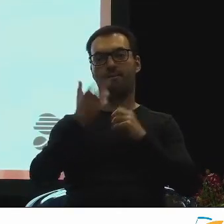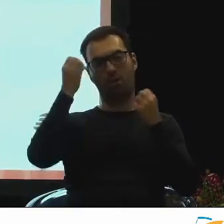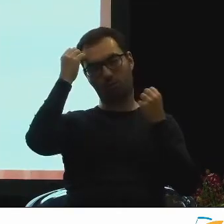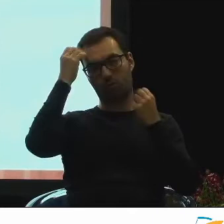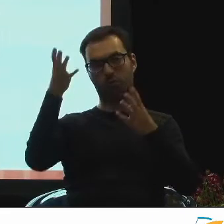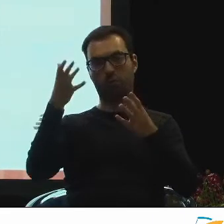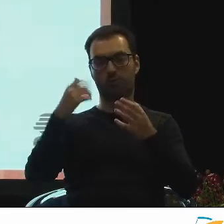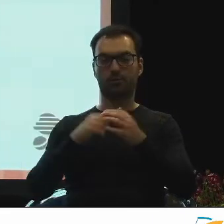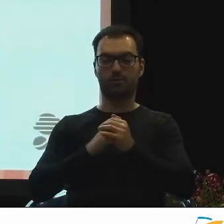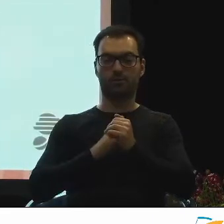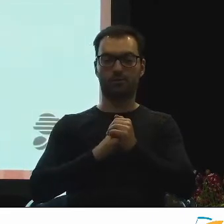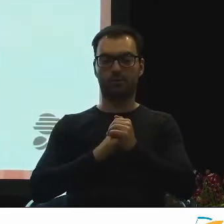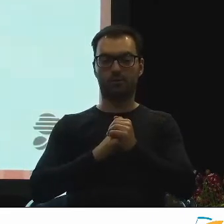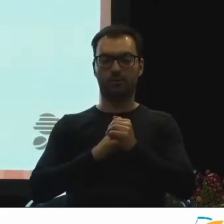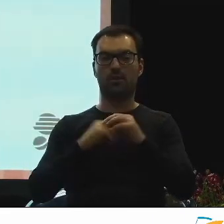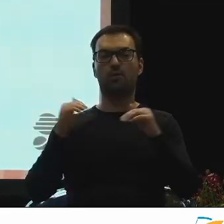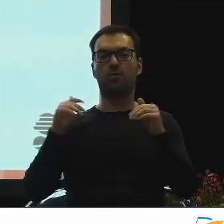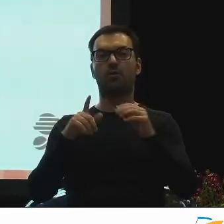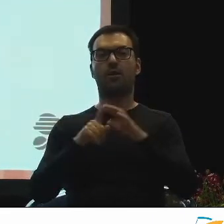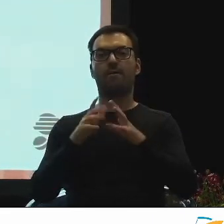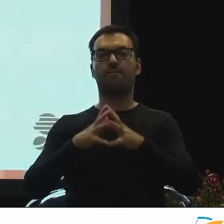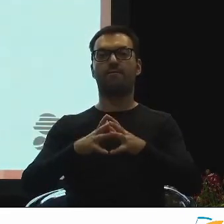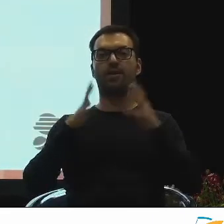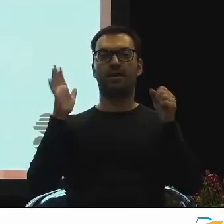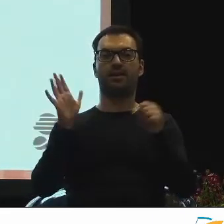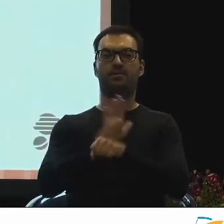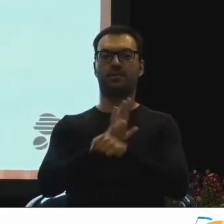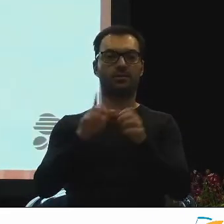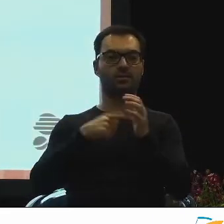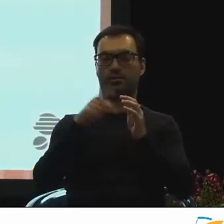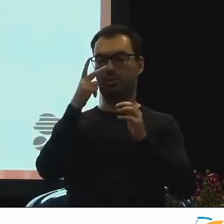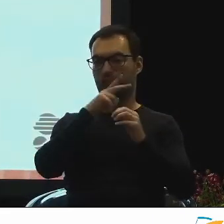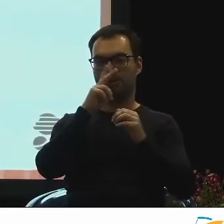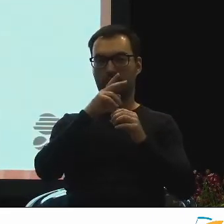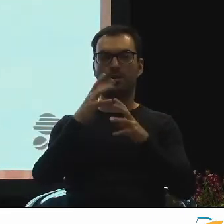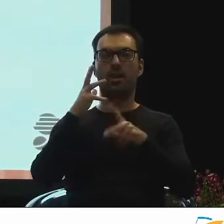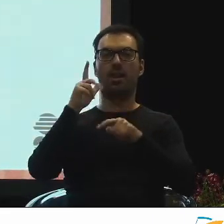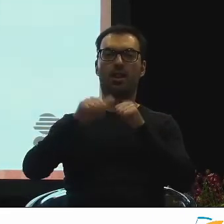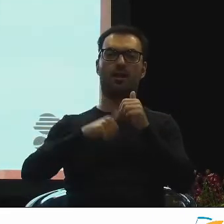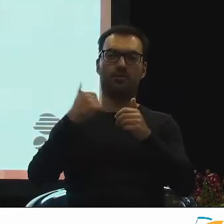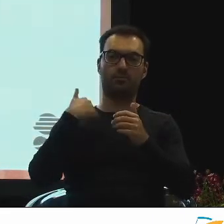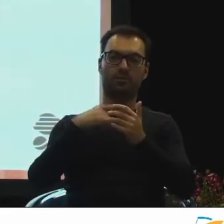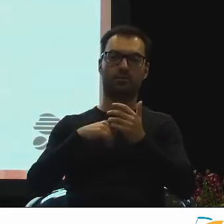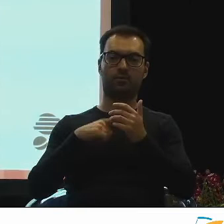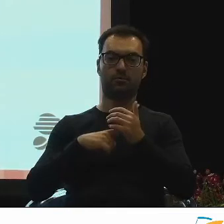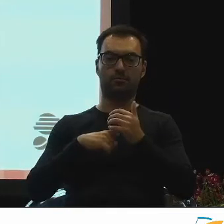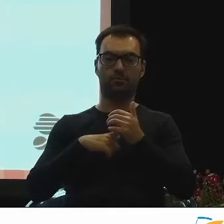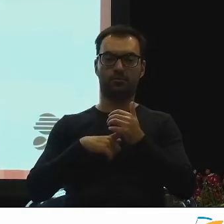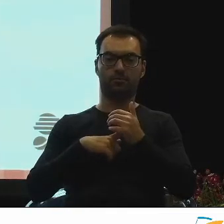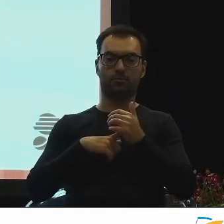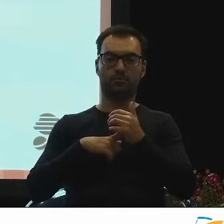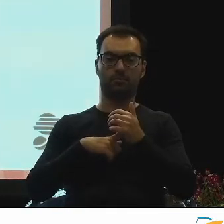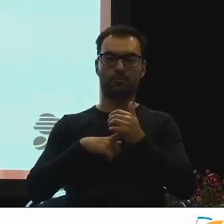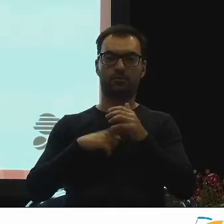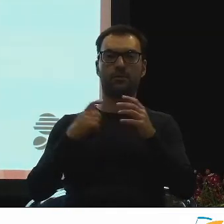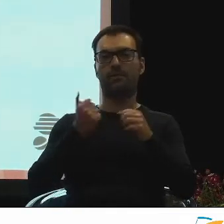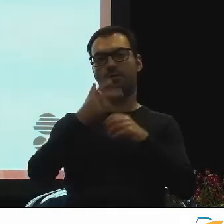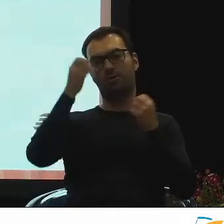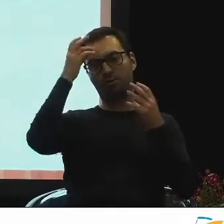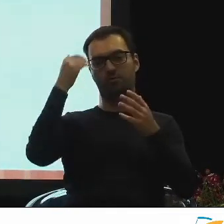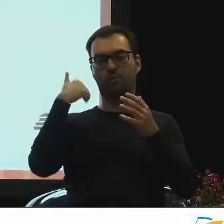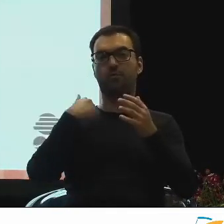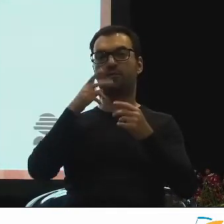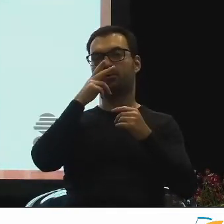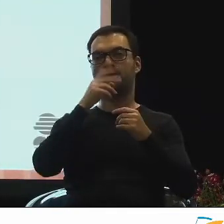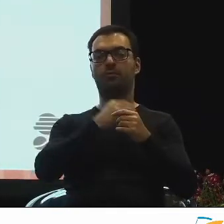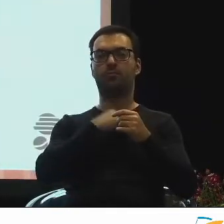wielokulturowym. Być może w kontekście wielkiego biznesu tego aż tak bardzo nie widać, bo wielki biznes od lat już był moim zdaniem wielokulturowy.